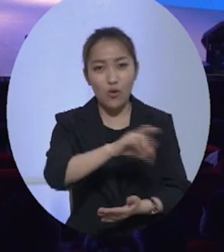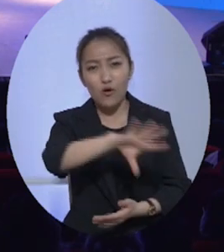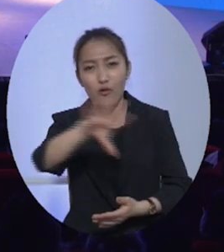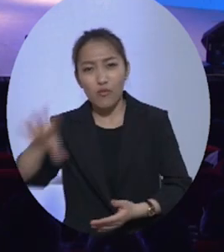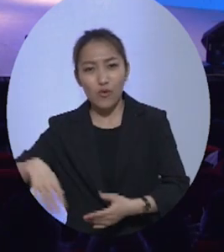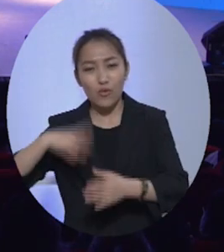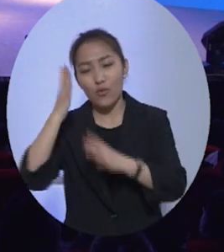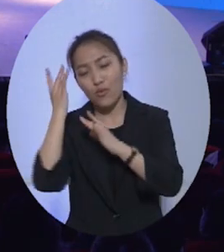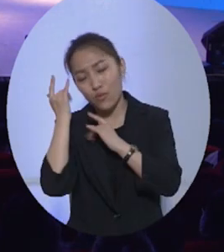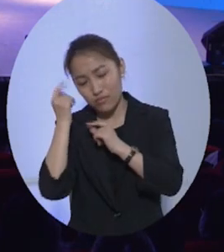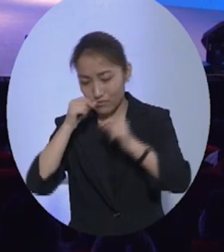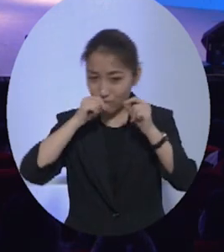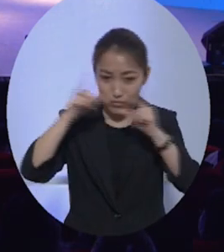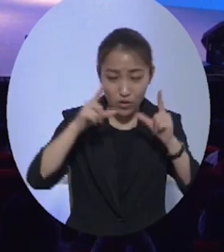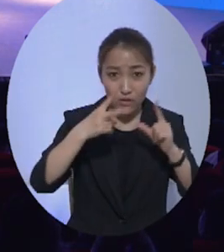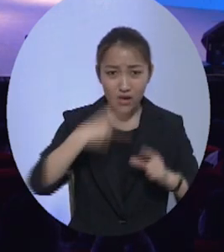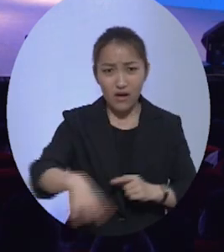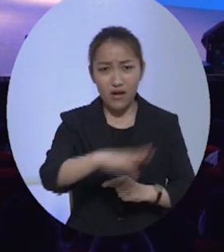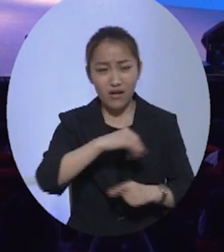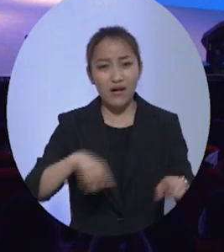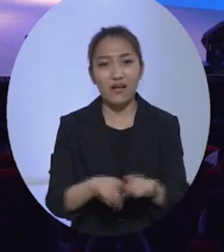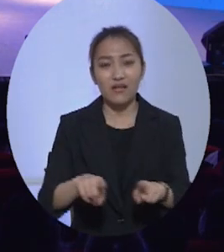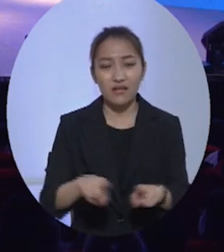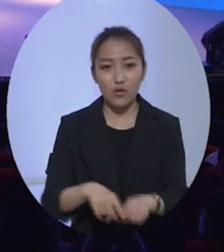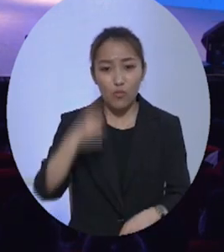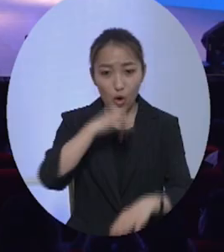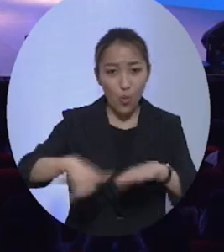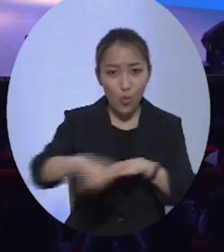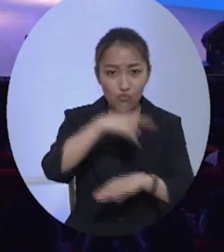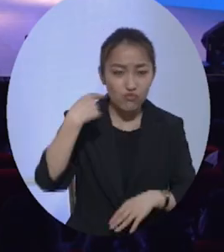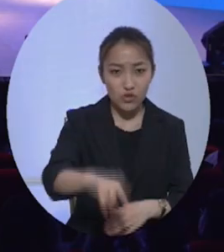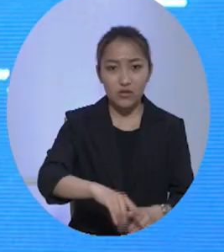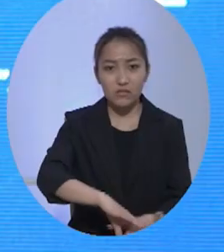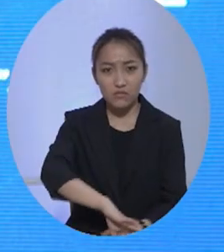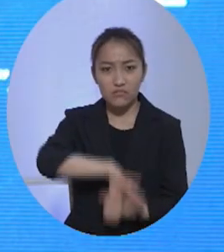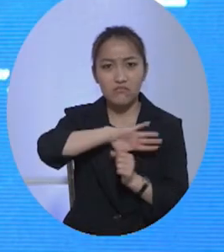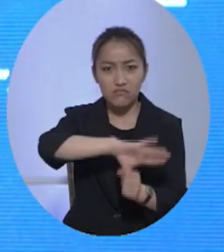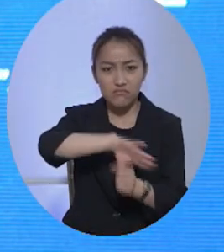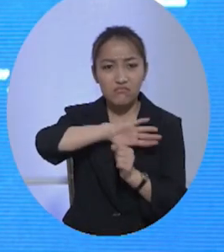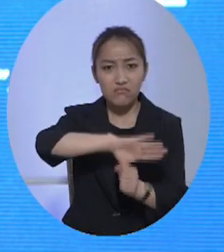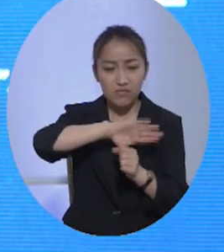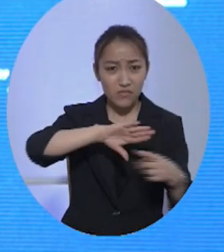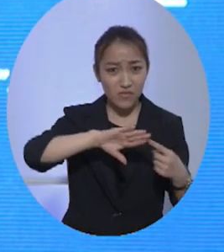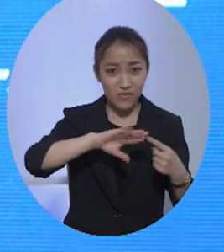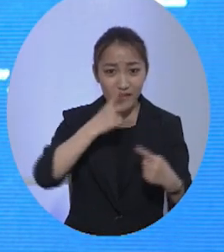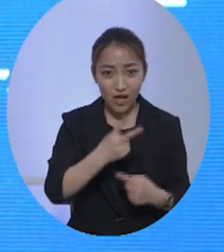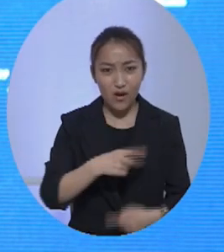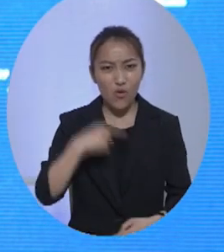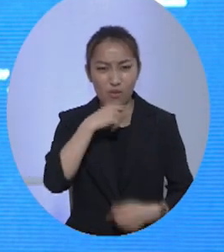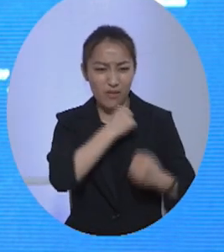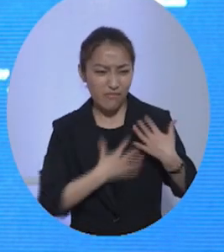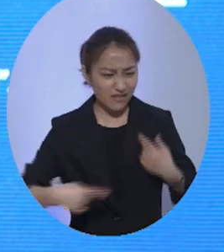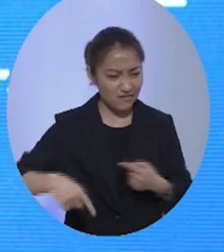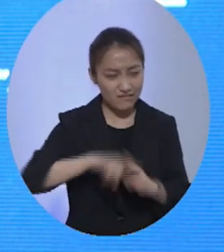сэрэхэд өглөө нийслэл хүрээнд алтан соёмбод долбаа намирч байлаа. Цусгүйгээр ингэж хувьсгалыг хийдэг юм байна гэж дуу